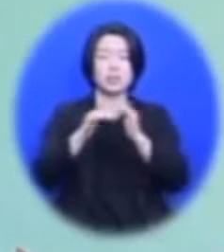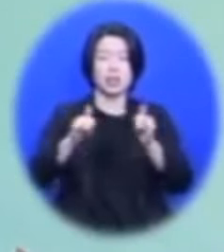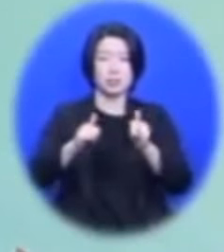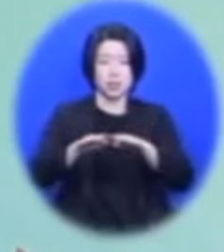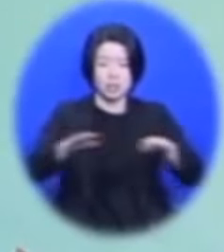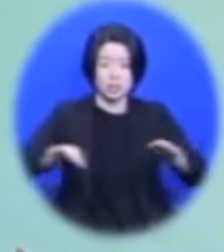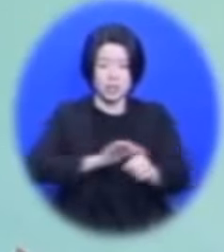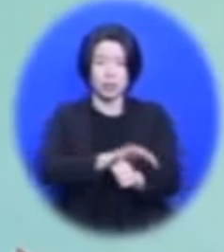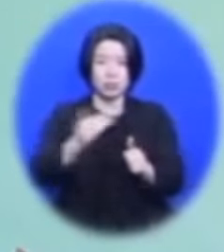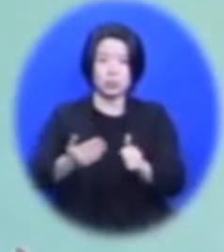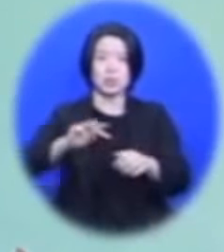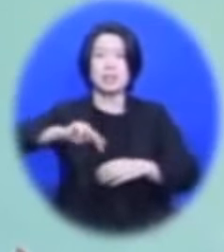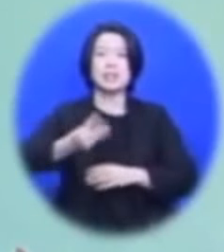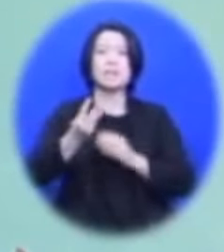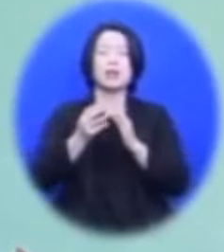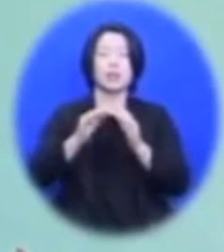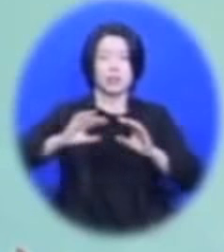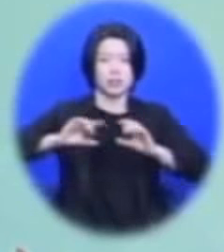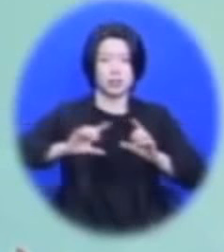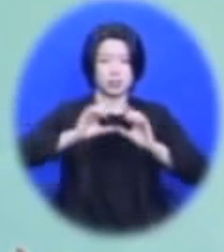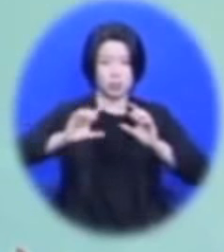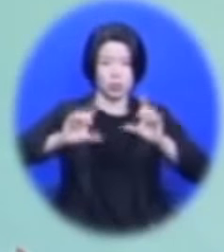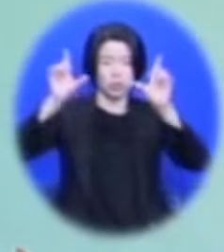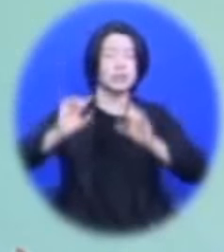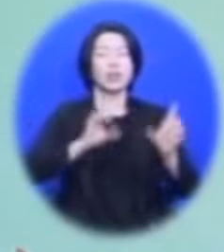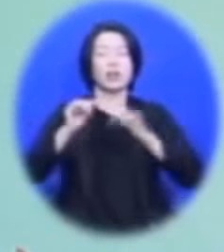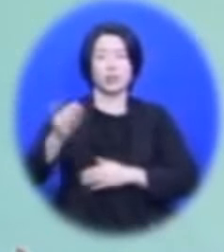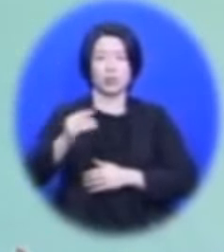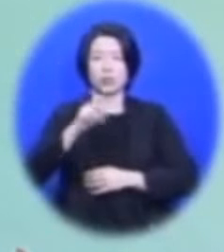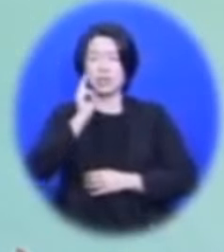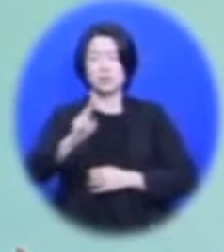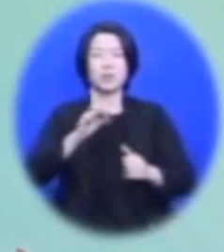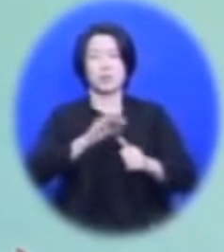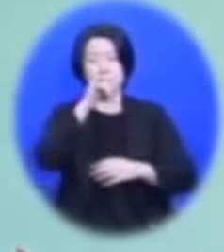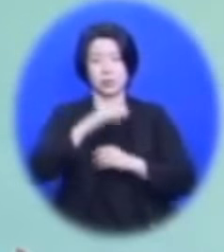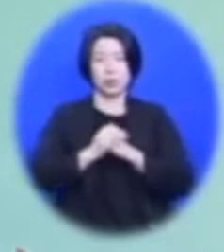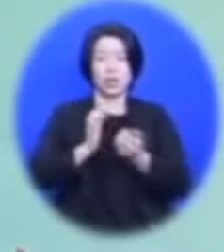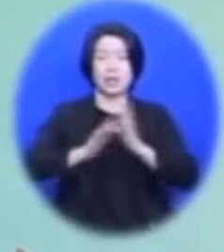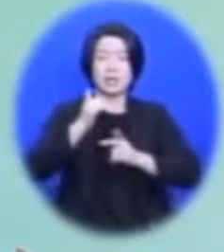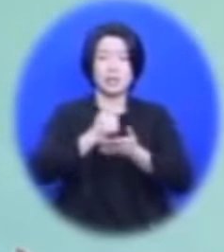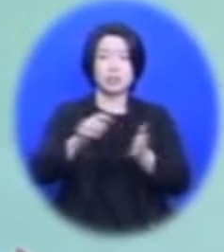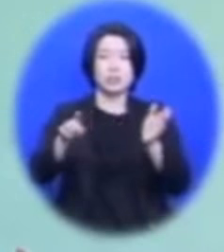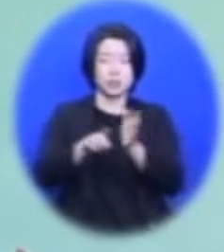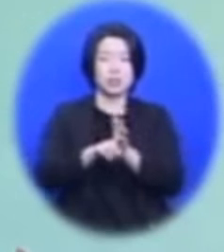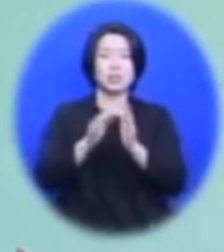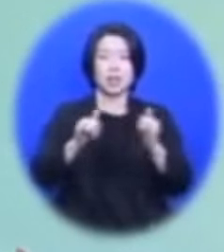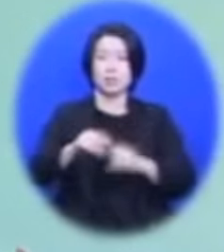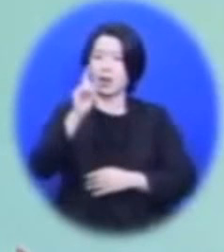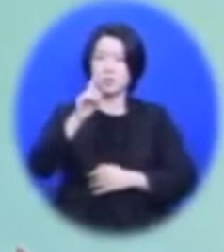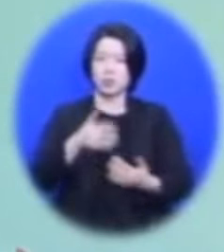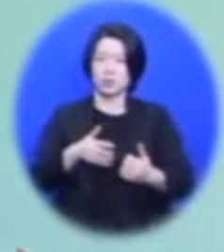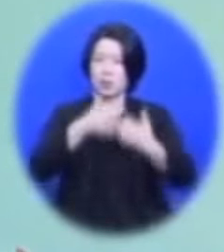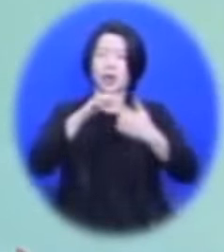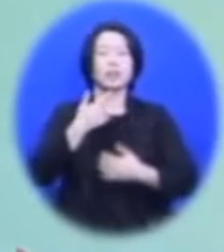했습니다. 그렇게 끔찍하게 핍박을 했습니다. 예수 믿는 사람들은 한번 대항하지 못했습니다.